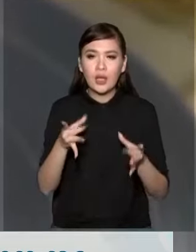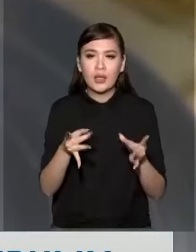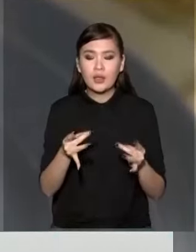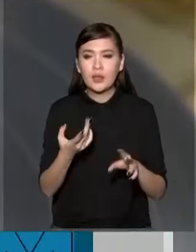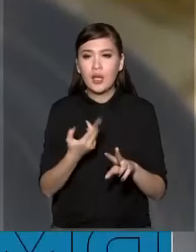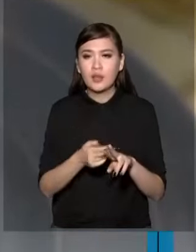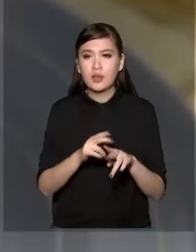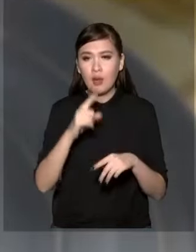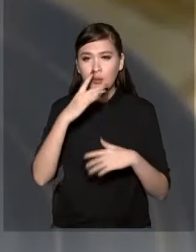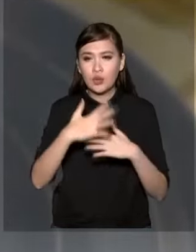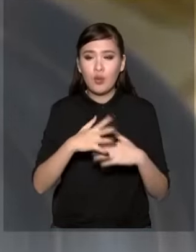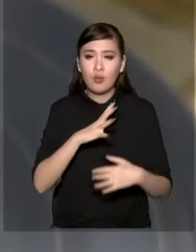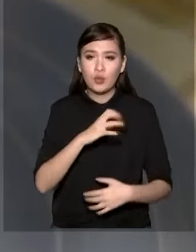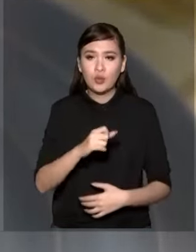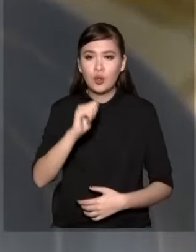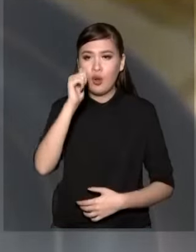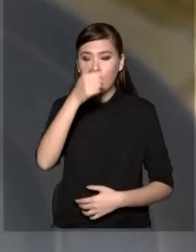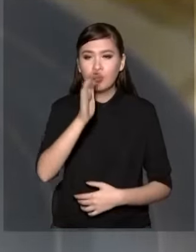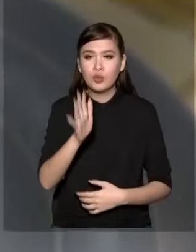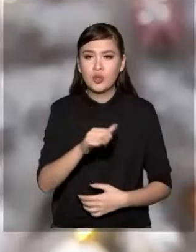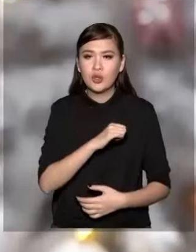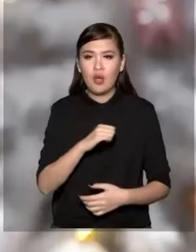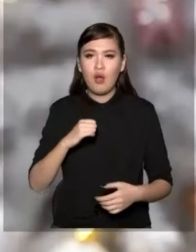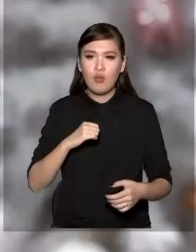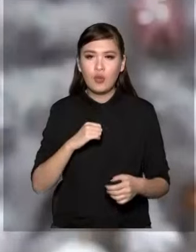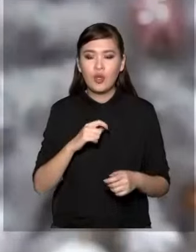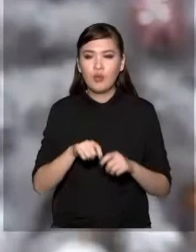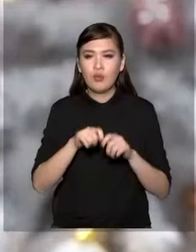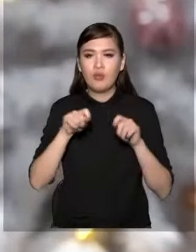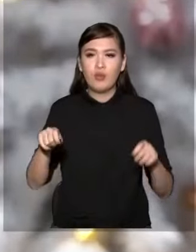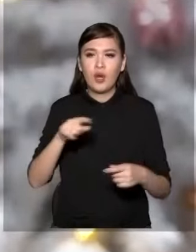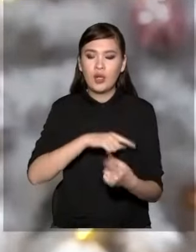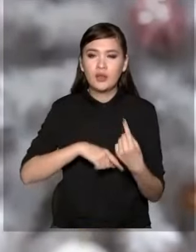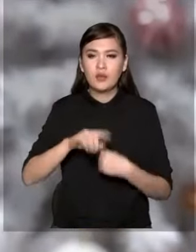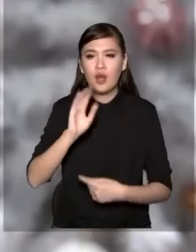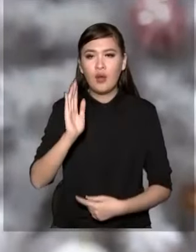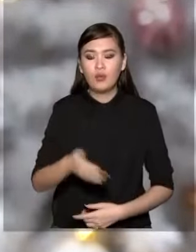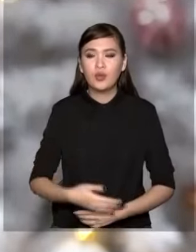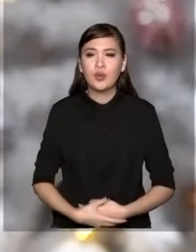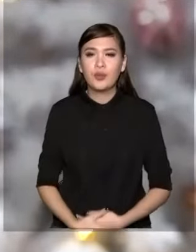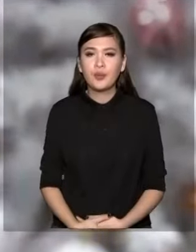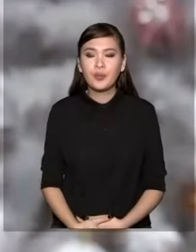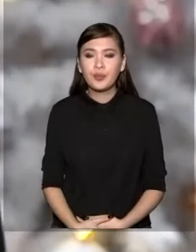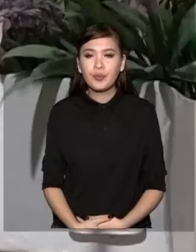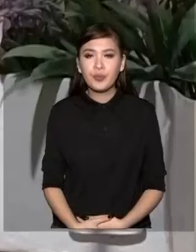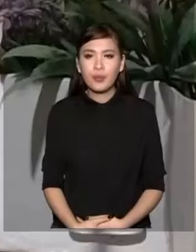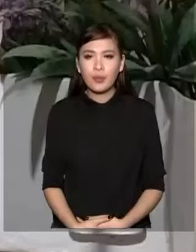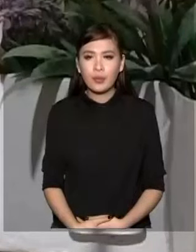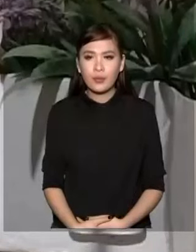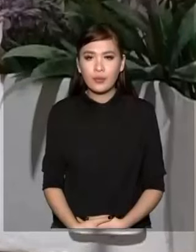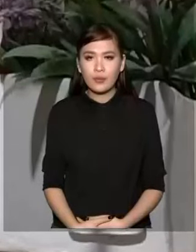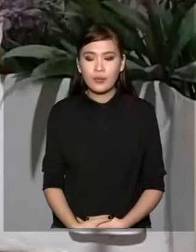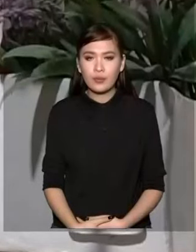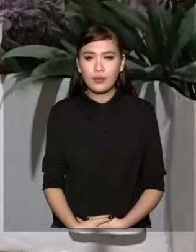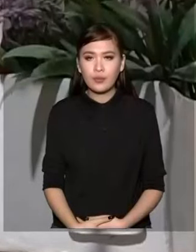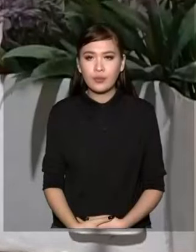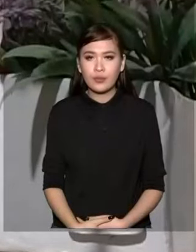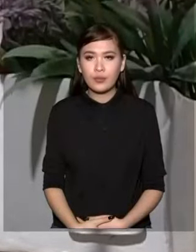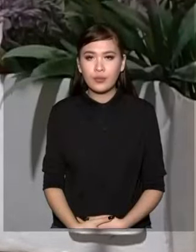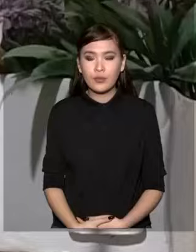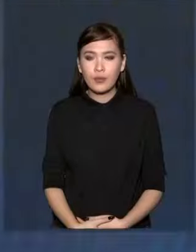уже в ближайший год в регионе появится целое гончарное производство. Любовь Оплачкина, Алексей Басарнов. Специально для Жибек Жолы.